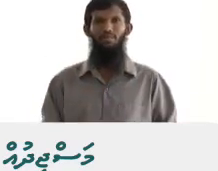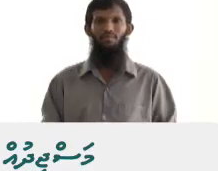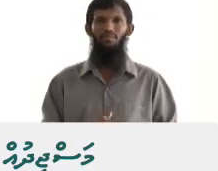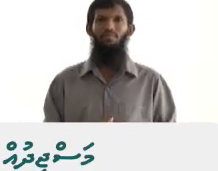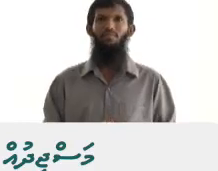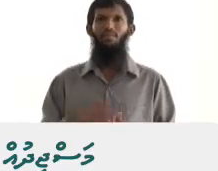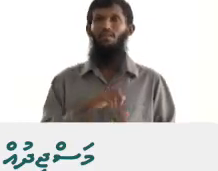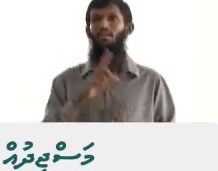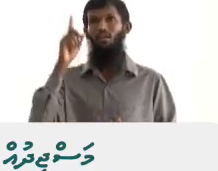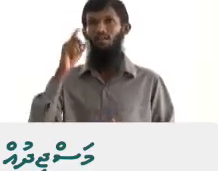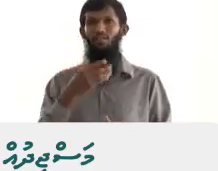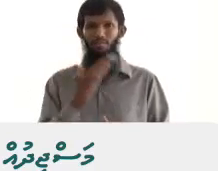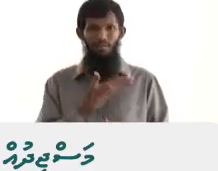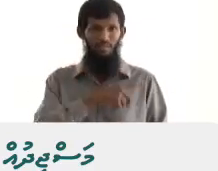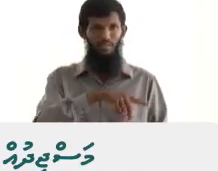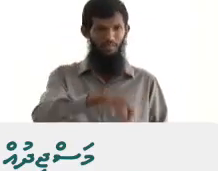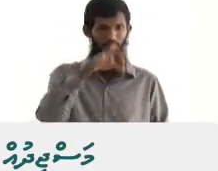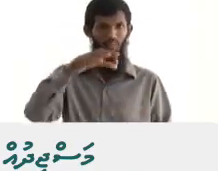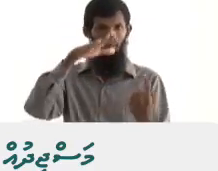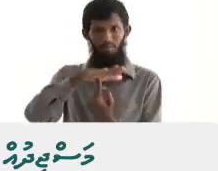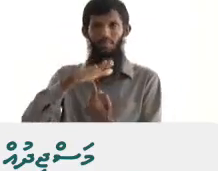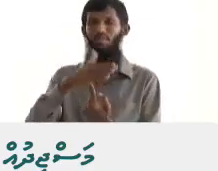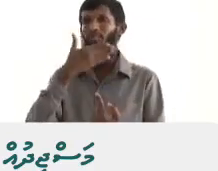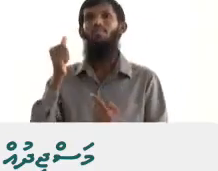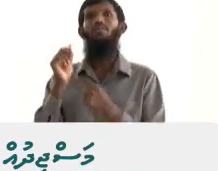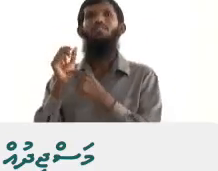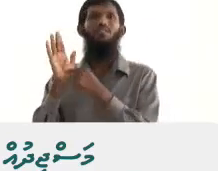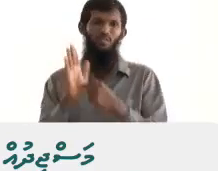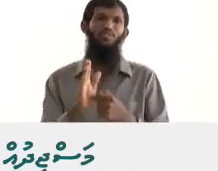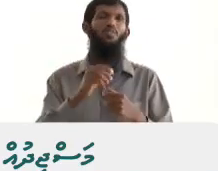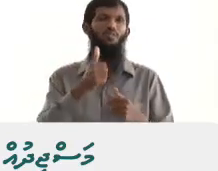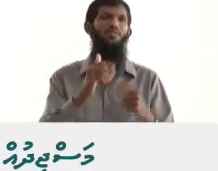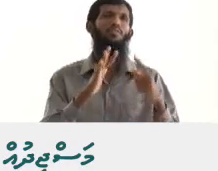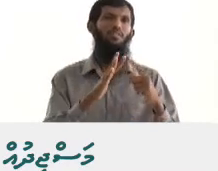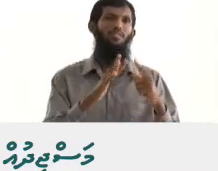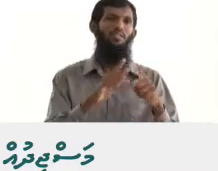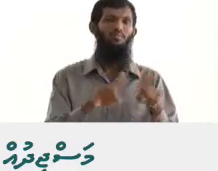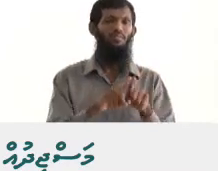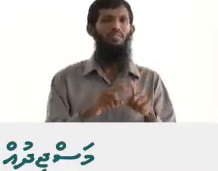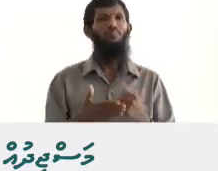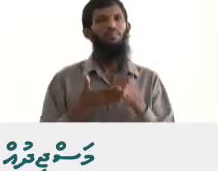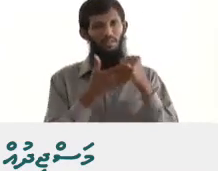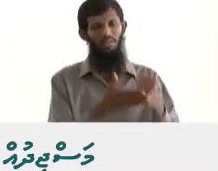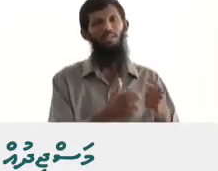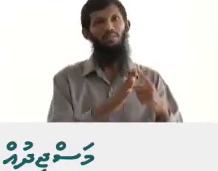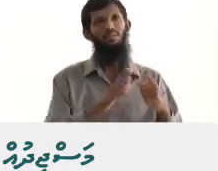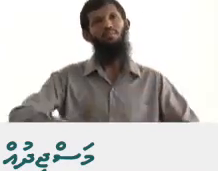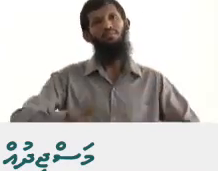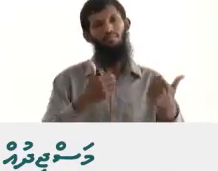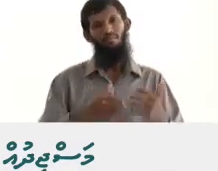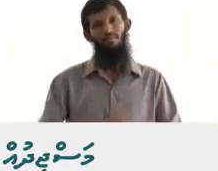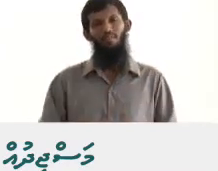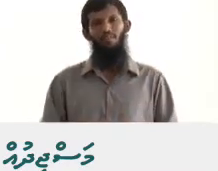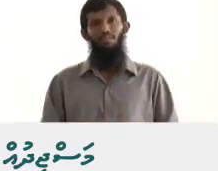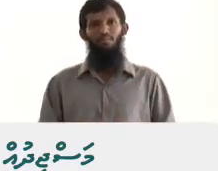খিয়ার কুরবা ফাওয়া বেরিন্ন তেদু মগু দক্কবা এবা মিহুঙ্গে ফুশুং ইসলাম দীনান নাসরু দেব্বান দেব আদি